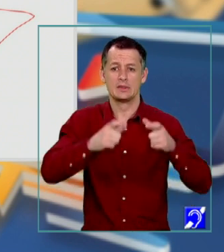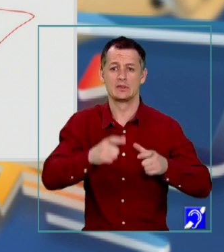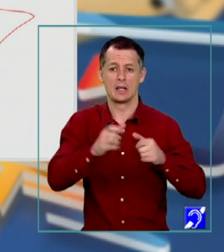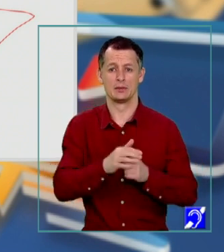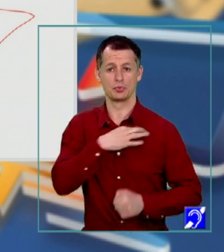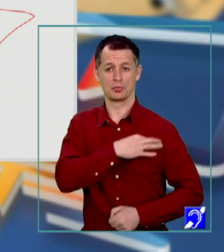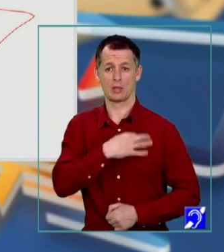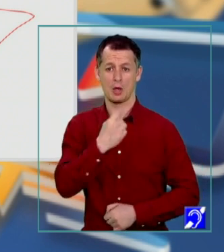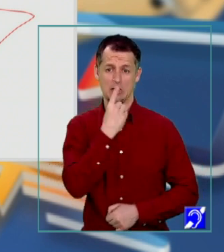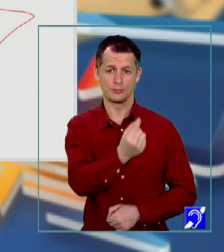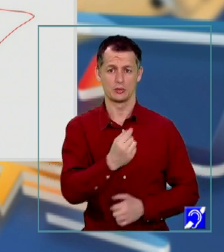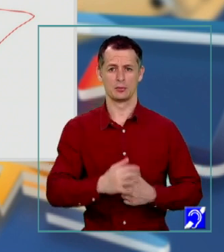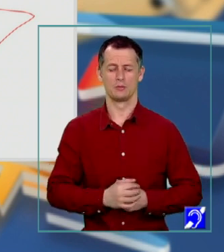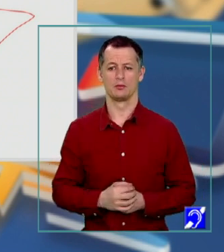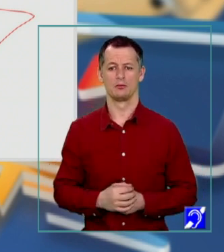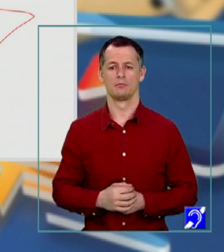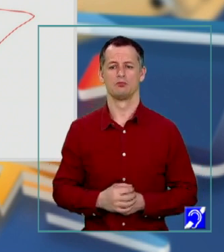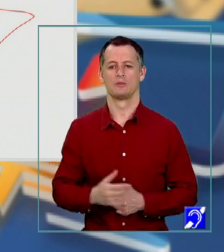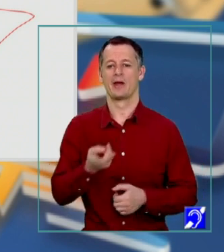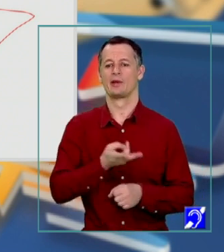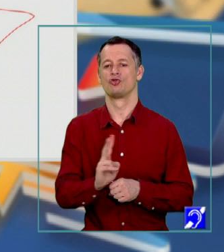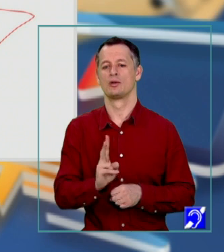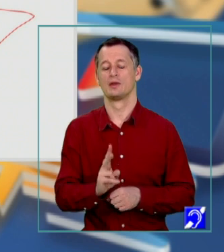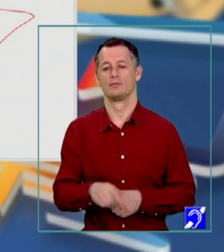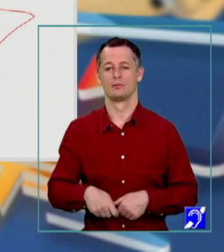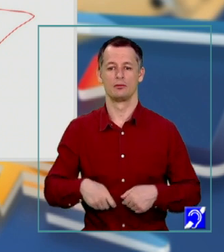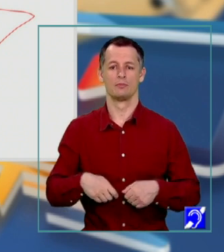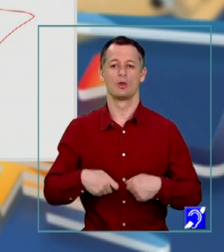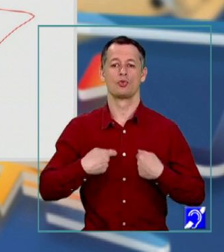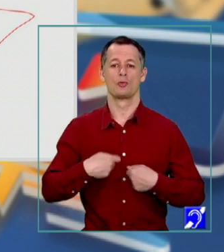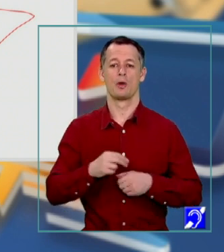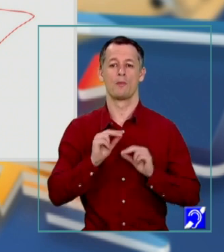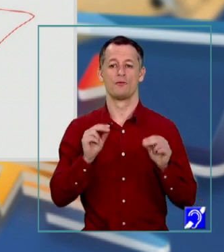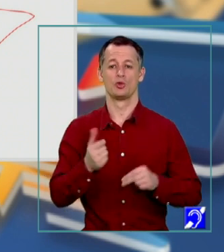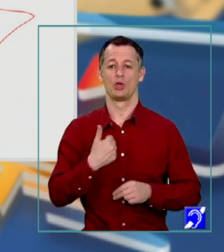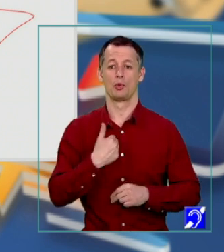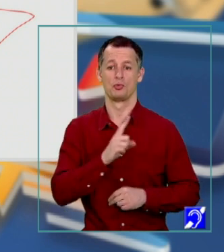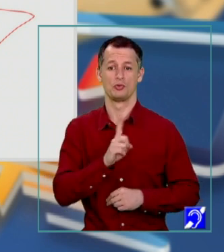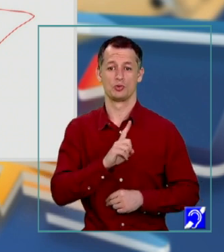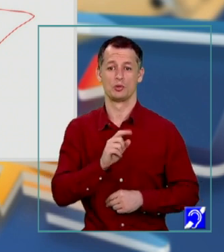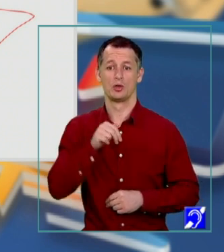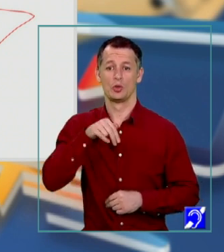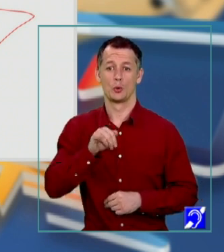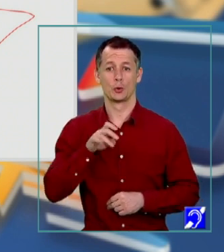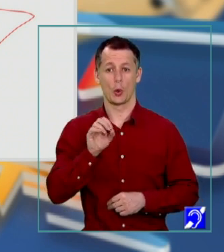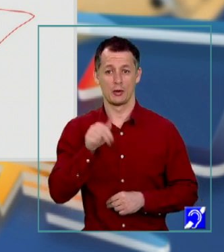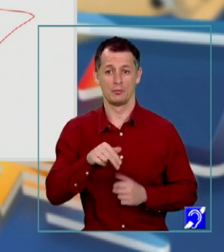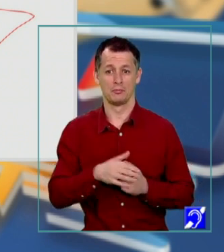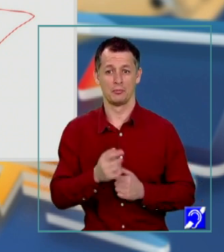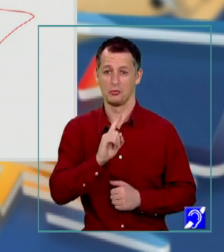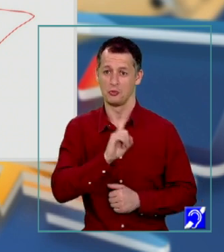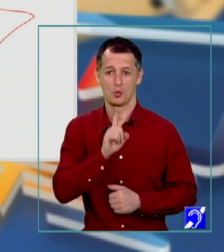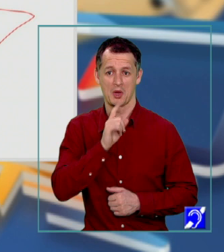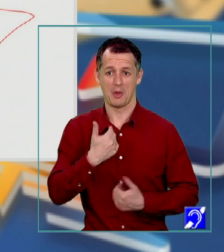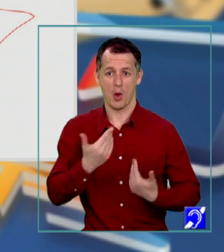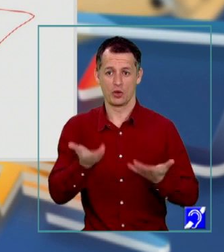care studentul a răspuns: greșiți, domnule profesor, eu nu sunt Newton. Nu mă numesc așa.